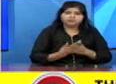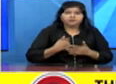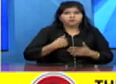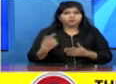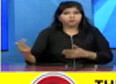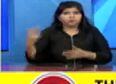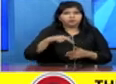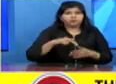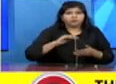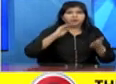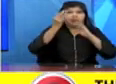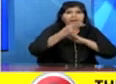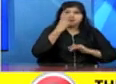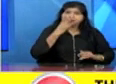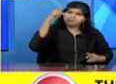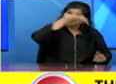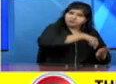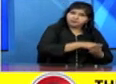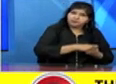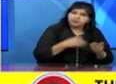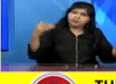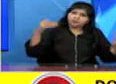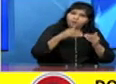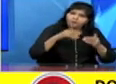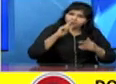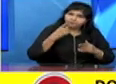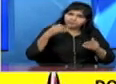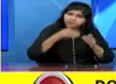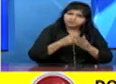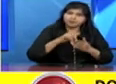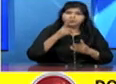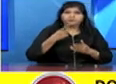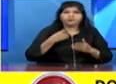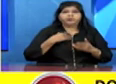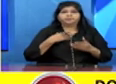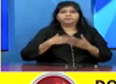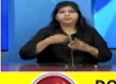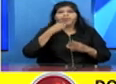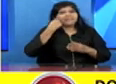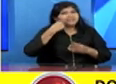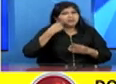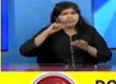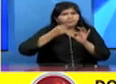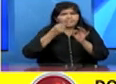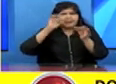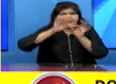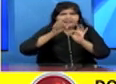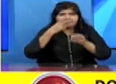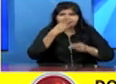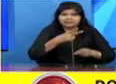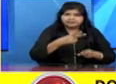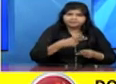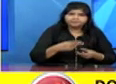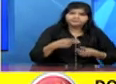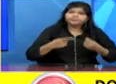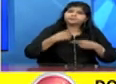हैं, इंटरनेशनल ट्रेवलर्स है और जो कांटेक्ट में आए हैं, ऐसे लोगों का सर हम स्वैब ले रहे हैं, नेजोफेरेंजियल स्वैब ले रहे हैं, नेजल